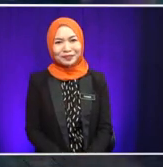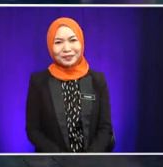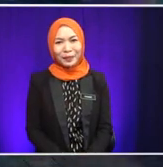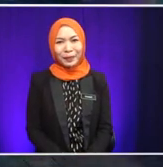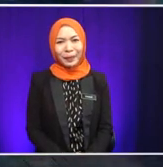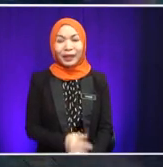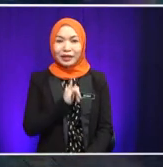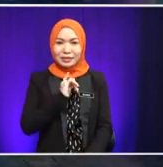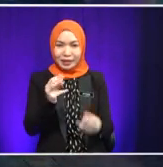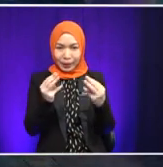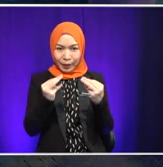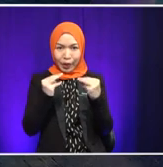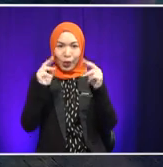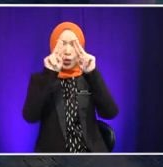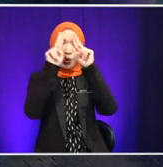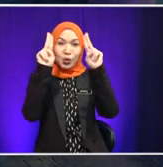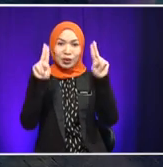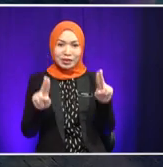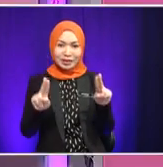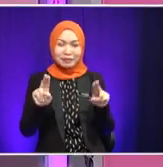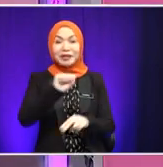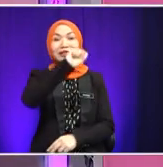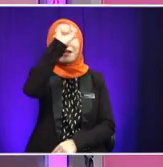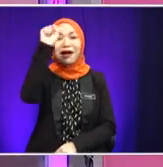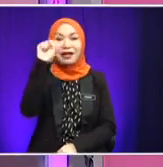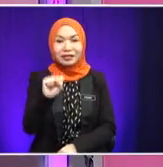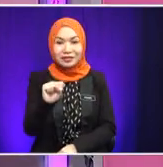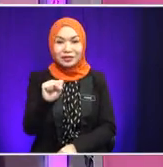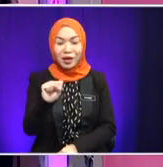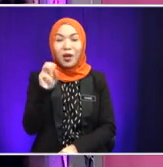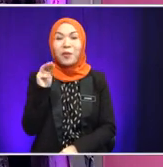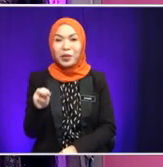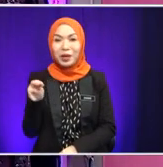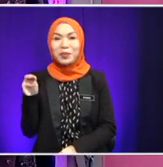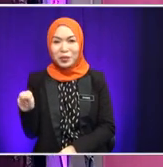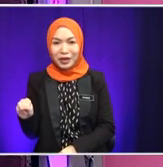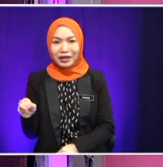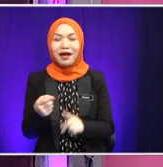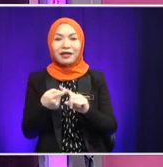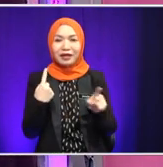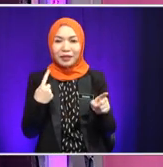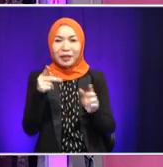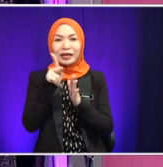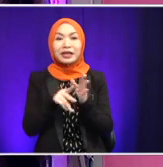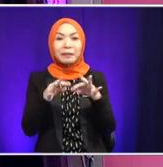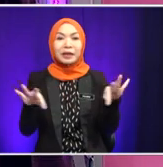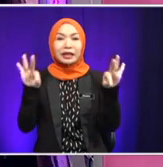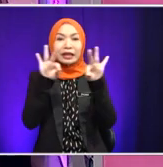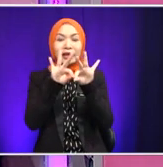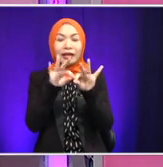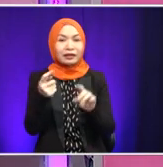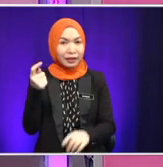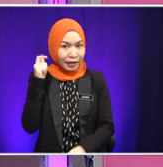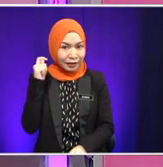sekarang saya uji pemahaman mereka kepentingan tadi oke